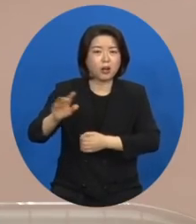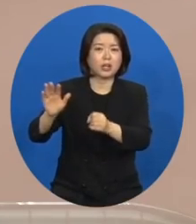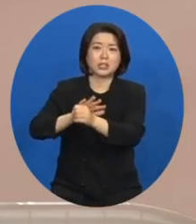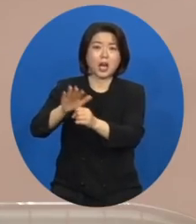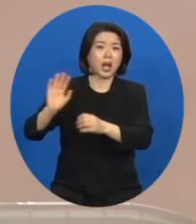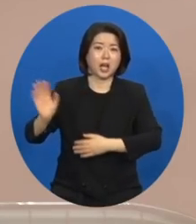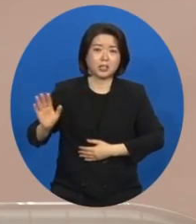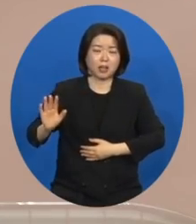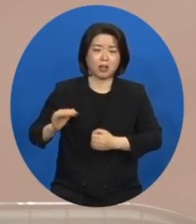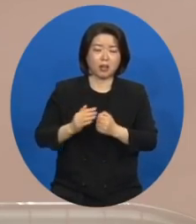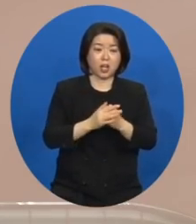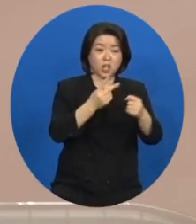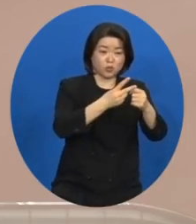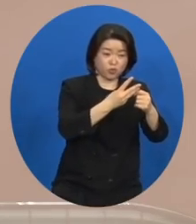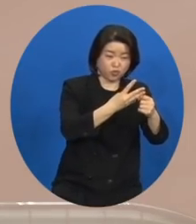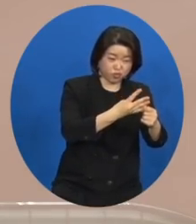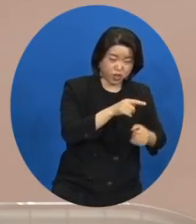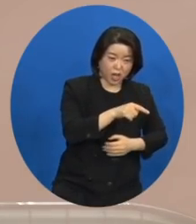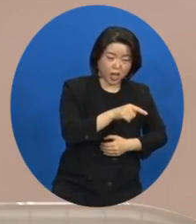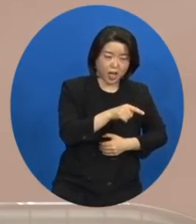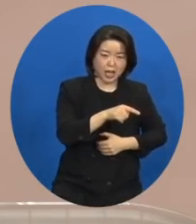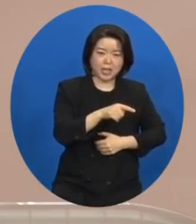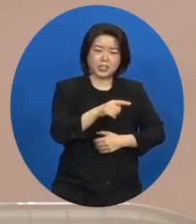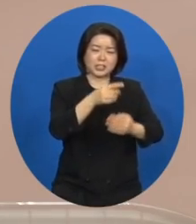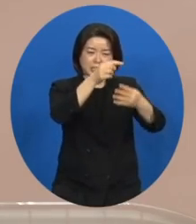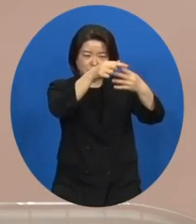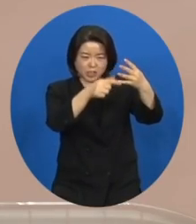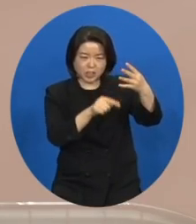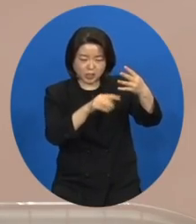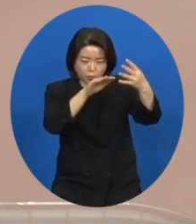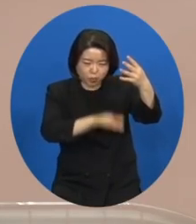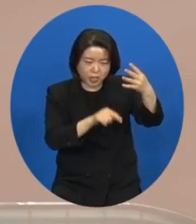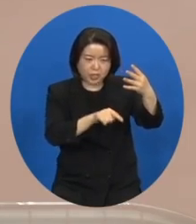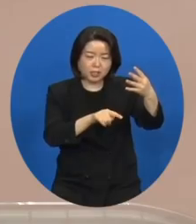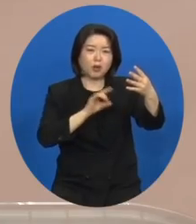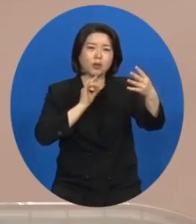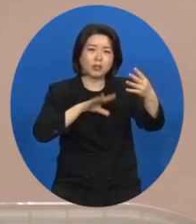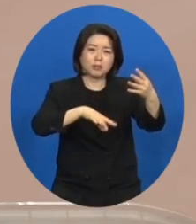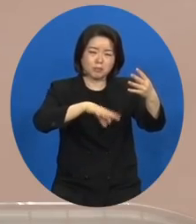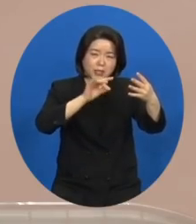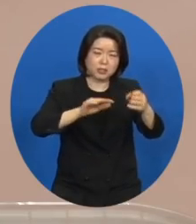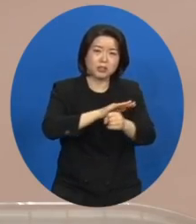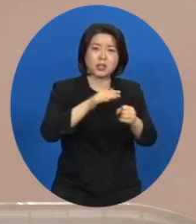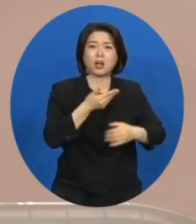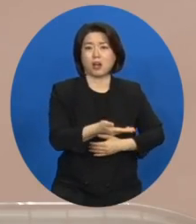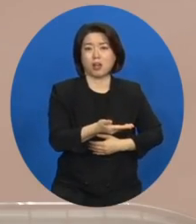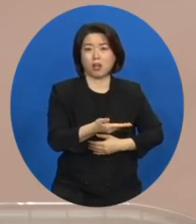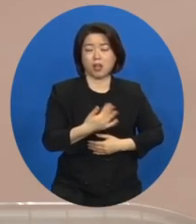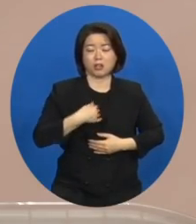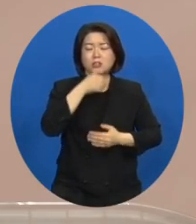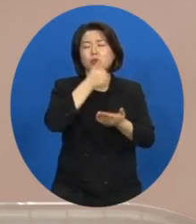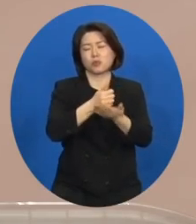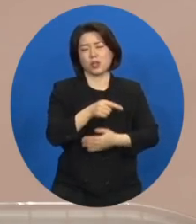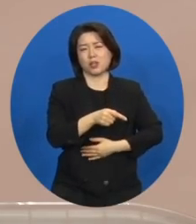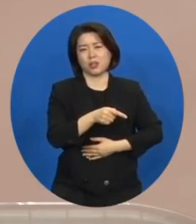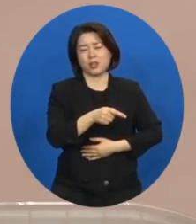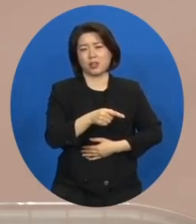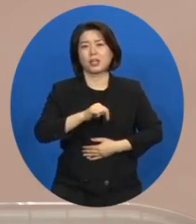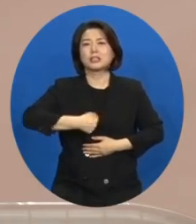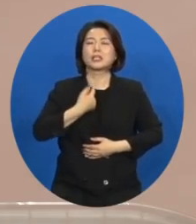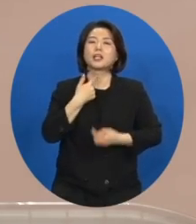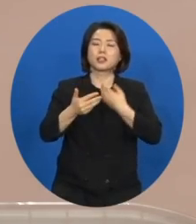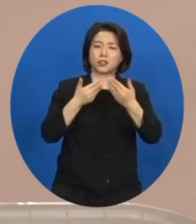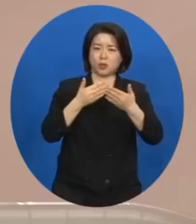하나님 얻어 축 별거 앞설 수 없는 것들을 사랑하는 것이 죄다 라는 것이죠 본인이 경험한 거예요